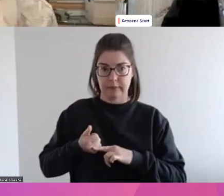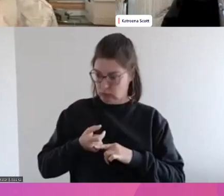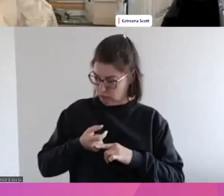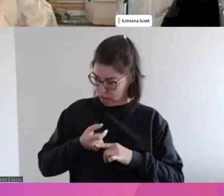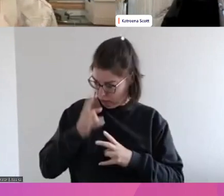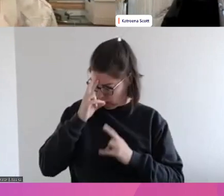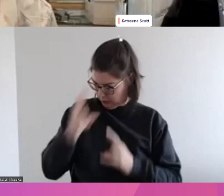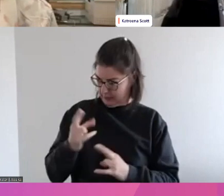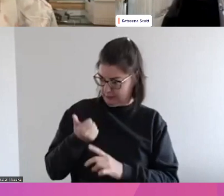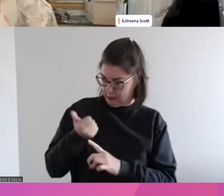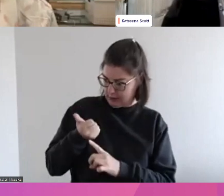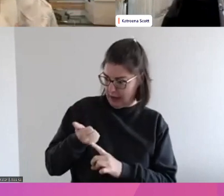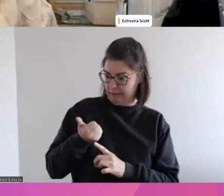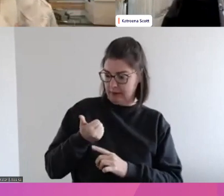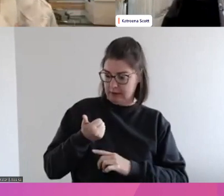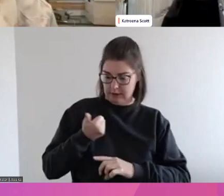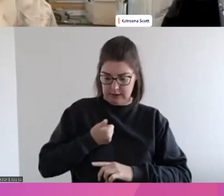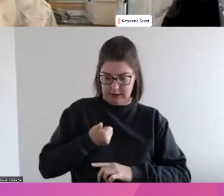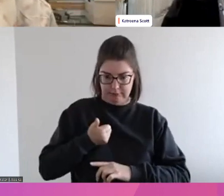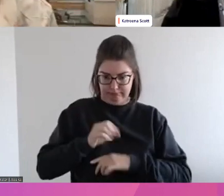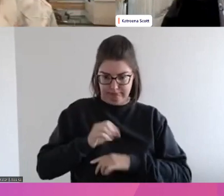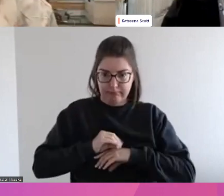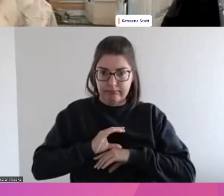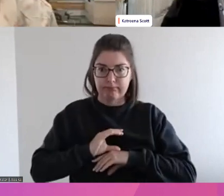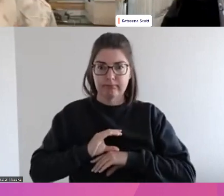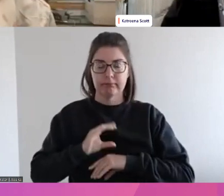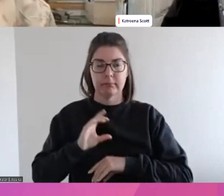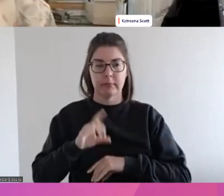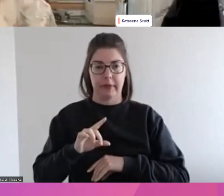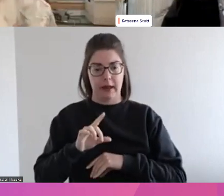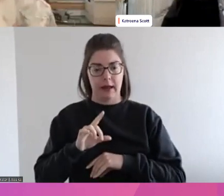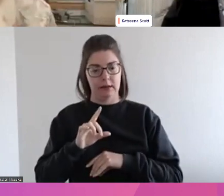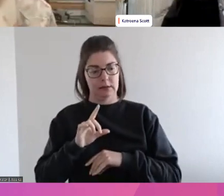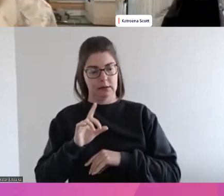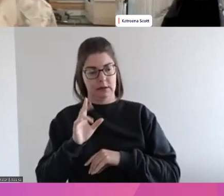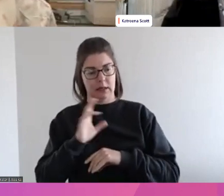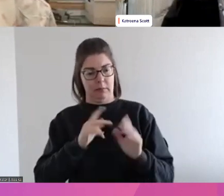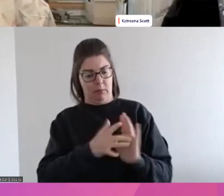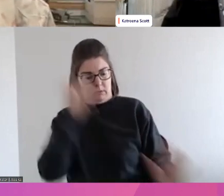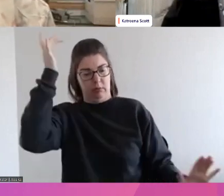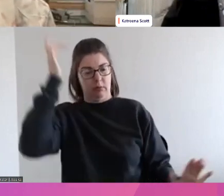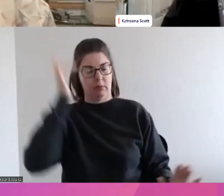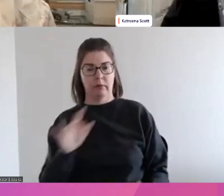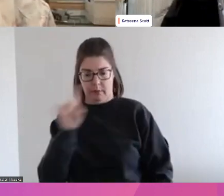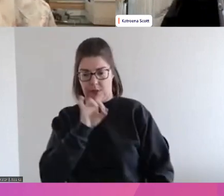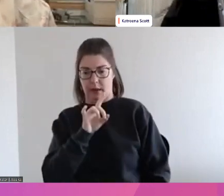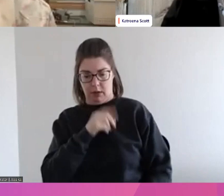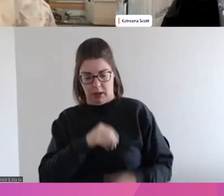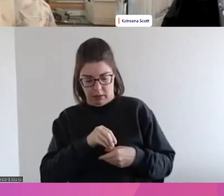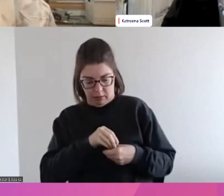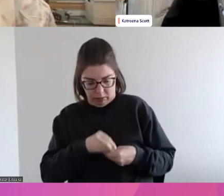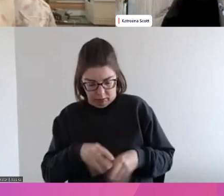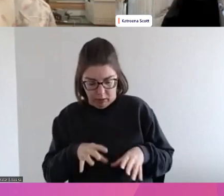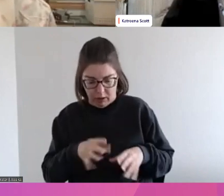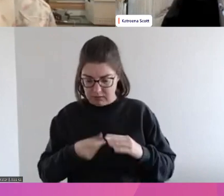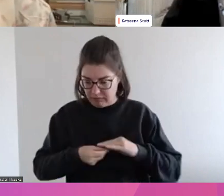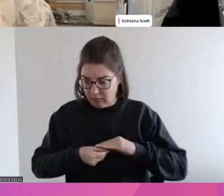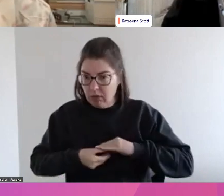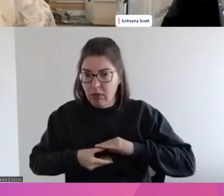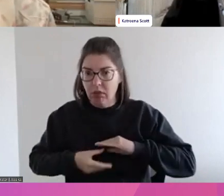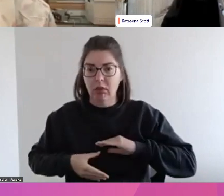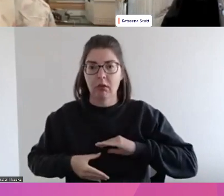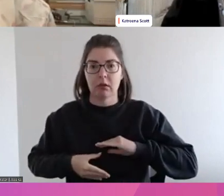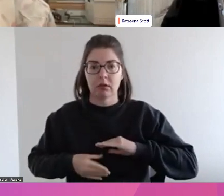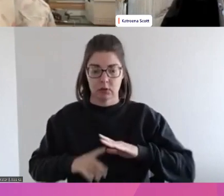que ce n'est pas important pour avoir davantage d'estime de soi, de confiance qu'un agresseur